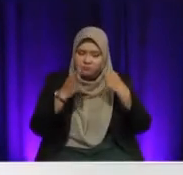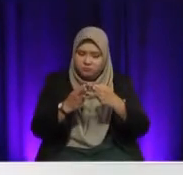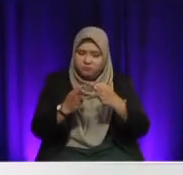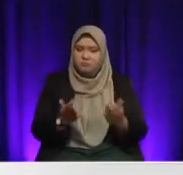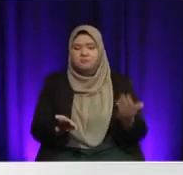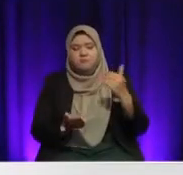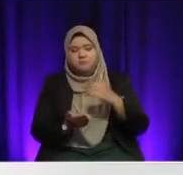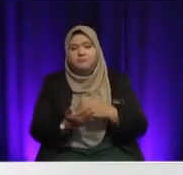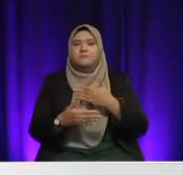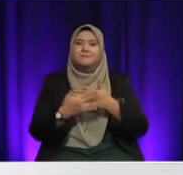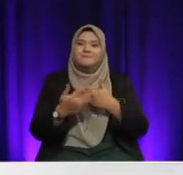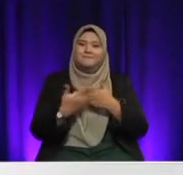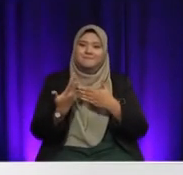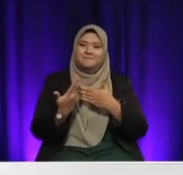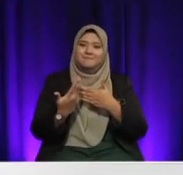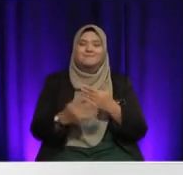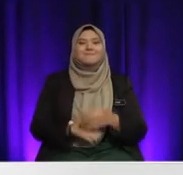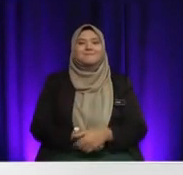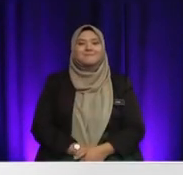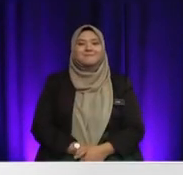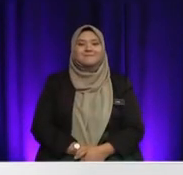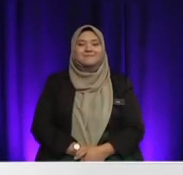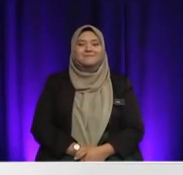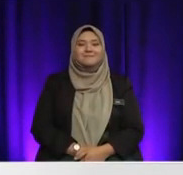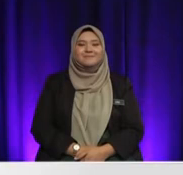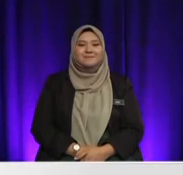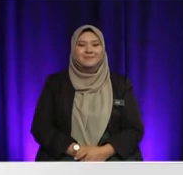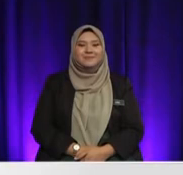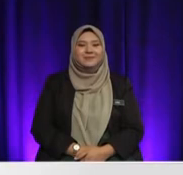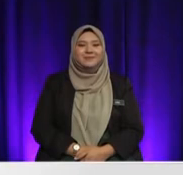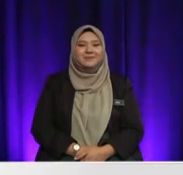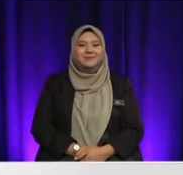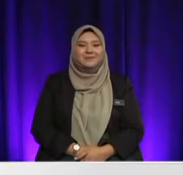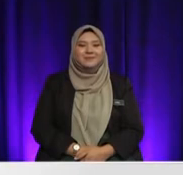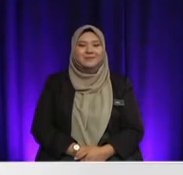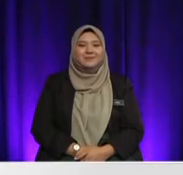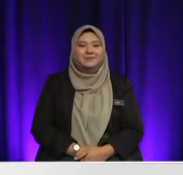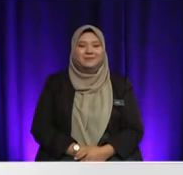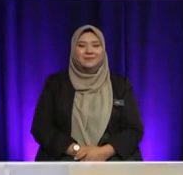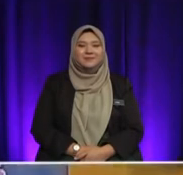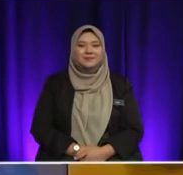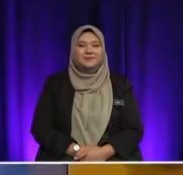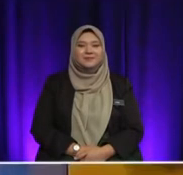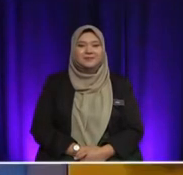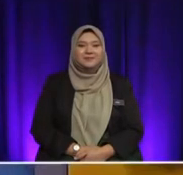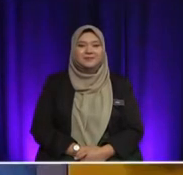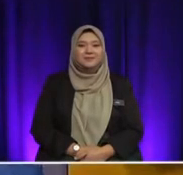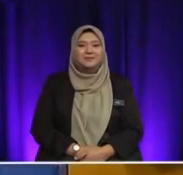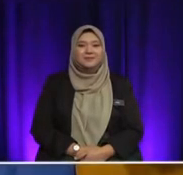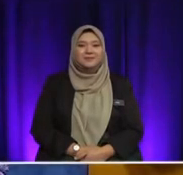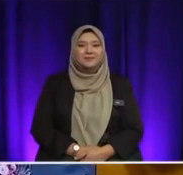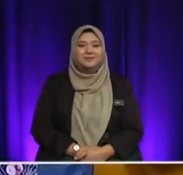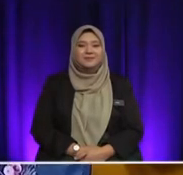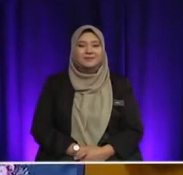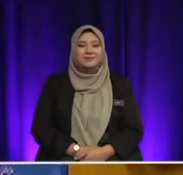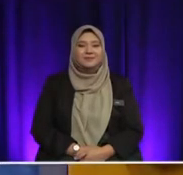Okey. Kita teruskan dengan seterusnya, cikgu. Okey. Sekali lagi, sebab memang kita bawah tajuk memproses. Ya. Okey.